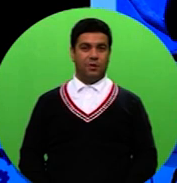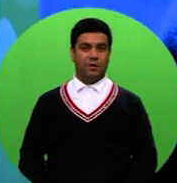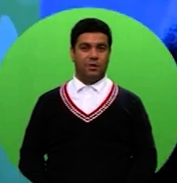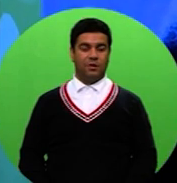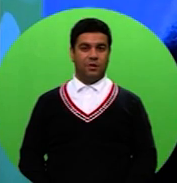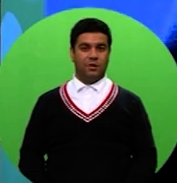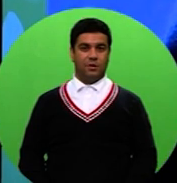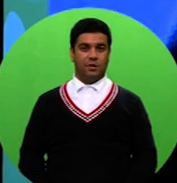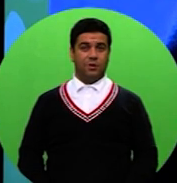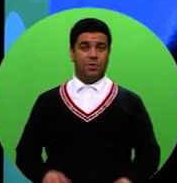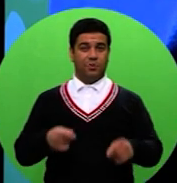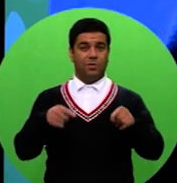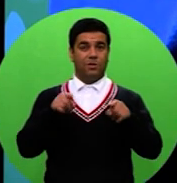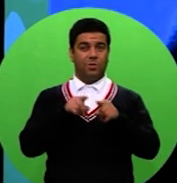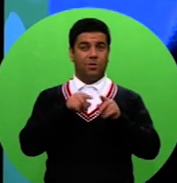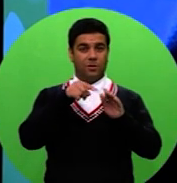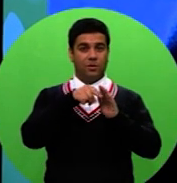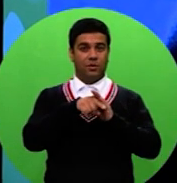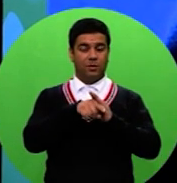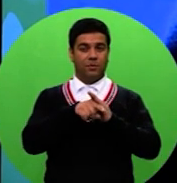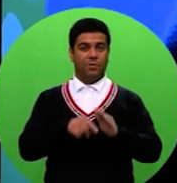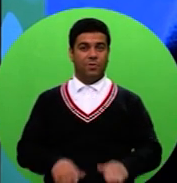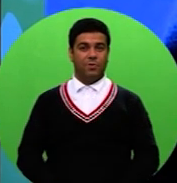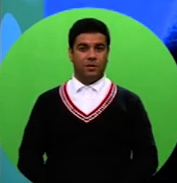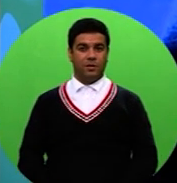Это подросшие панды в таком вот